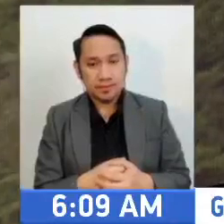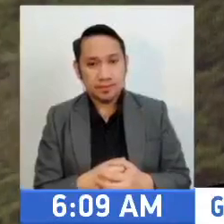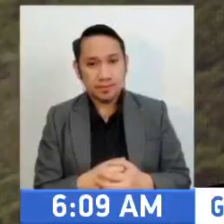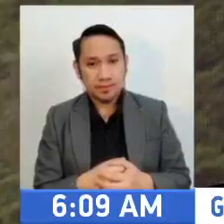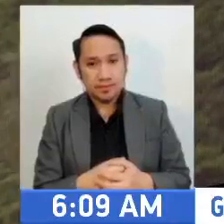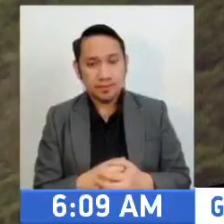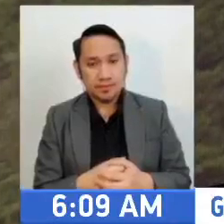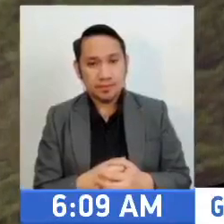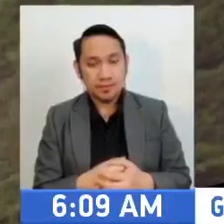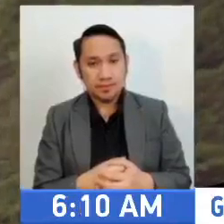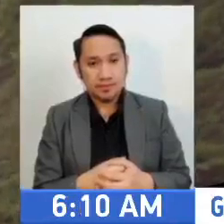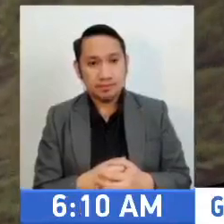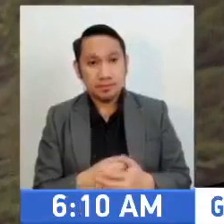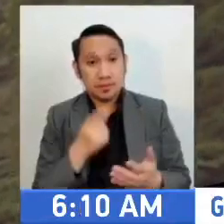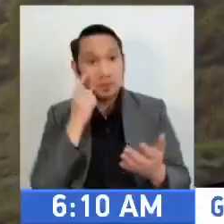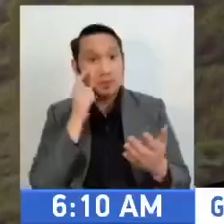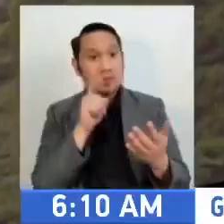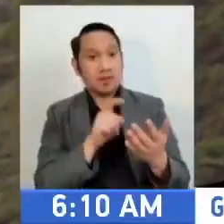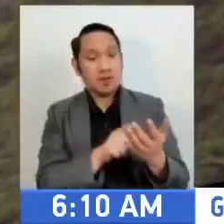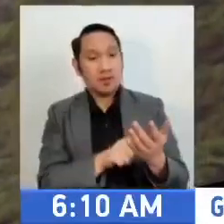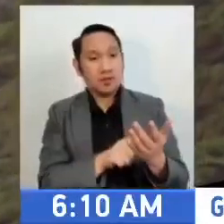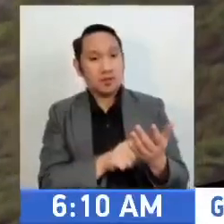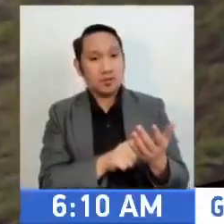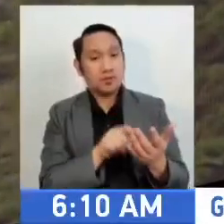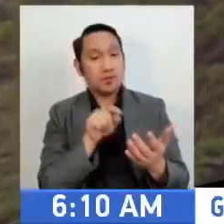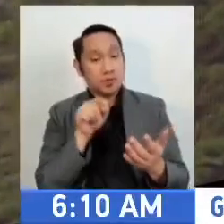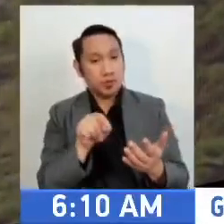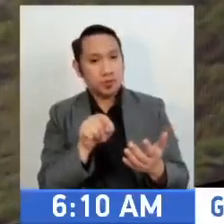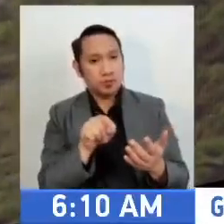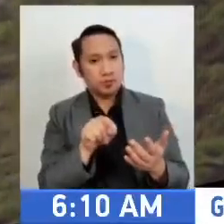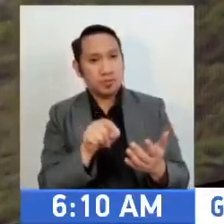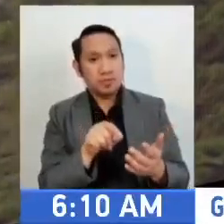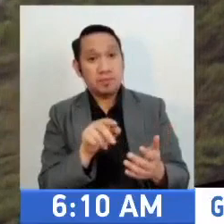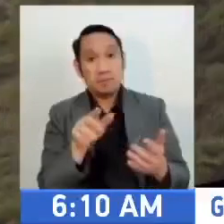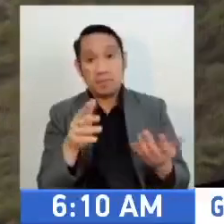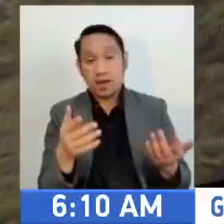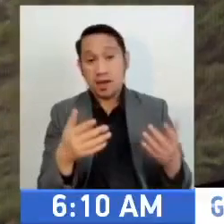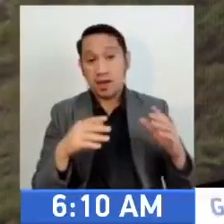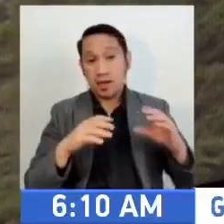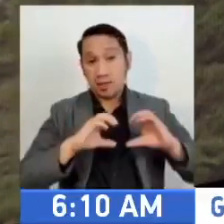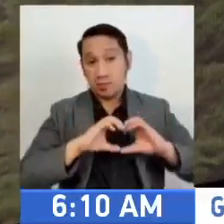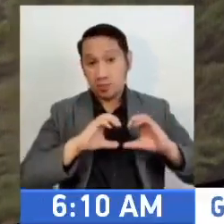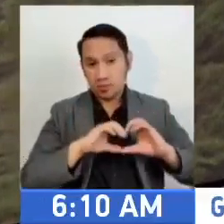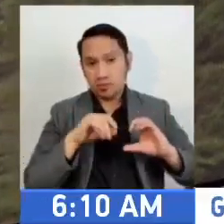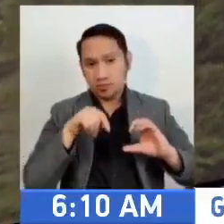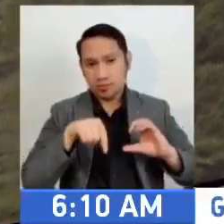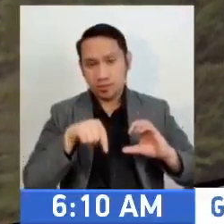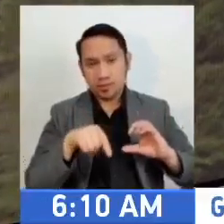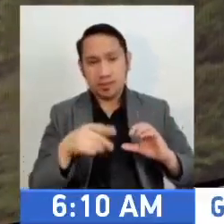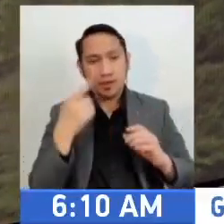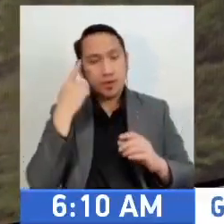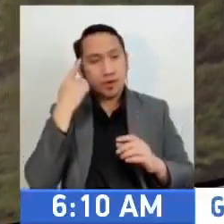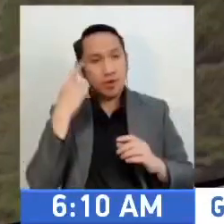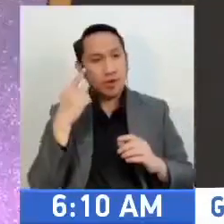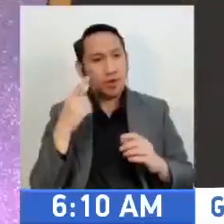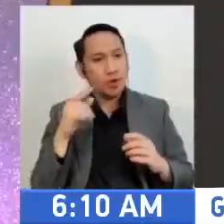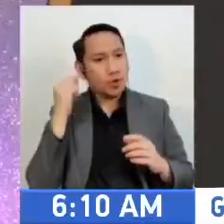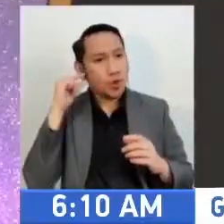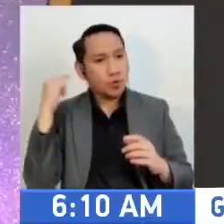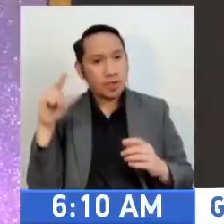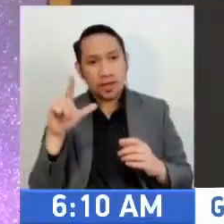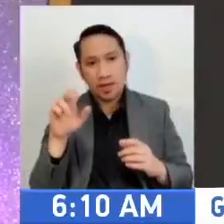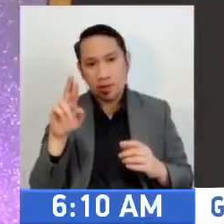Kinilala ang ilang personalidad at programa ng Kapuso Network sa Golden Laurel, the Batangas Province Media Awards 2023. Iginawad